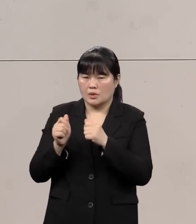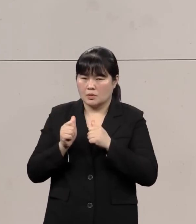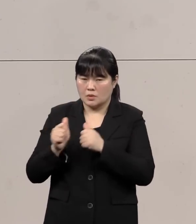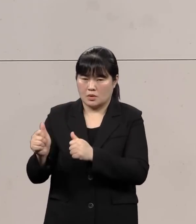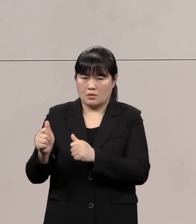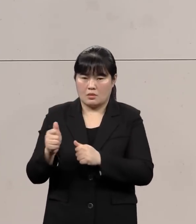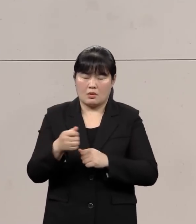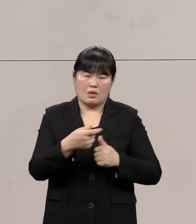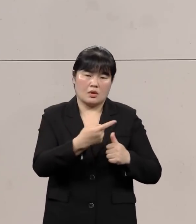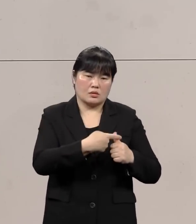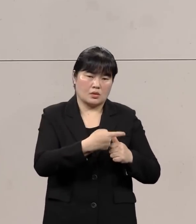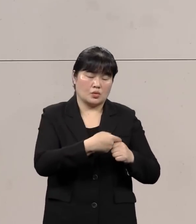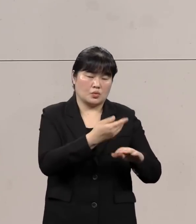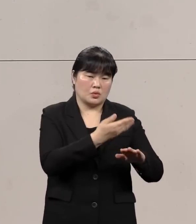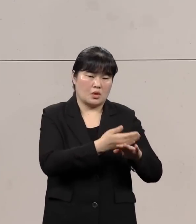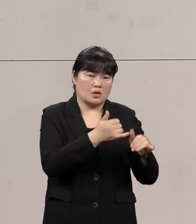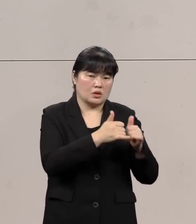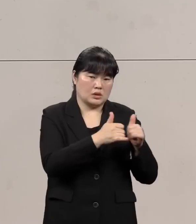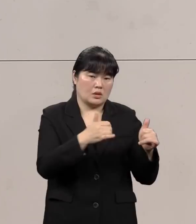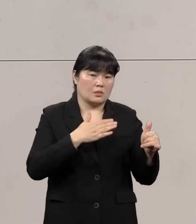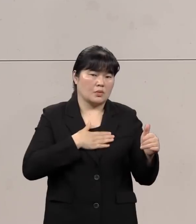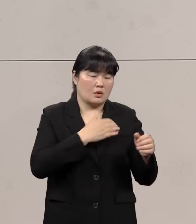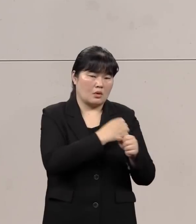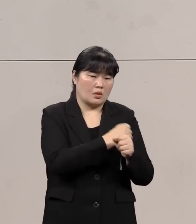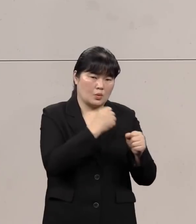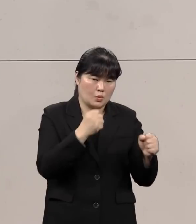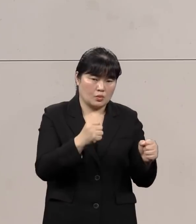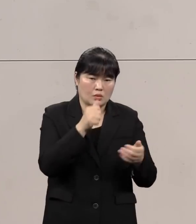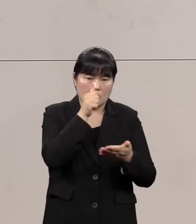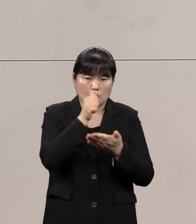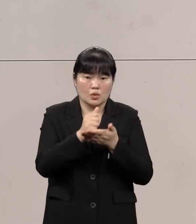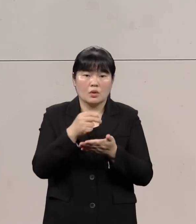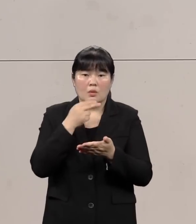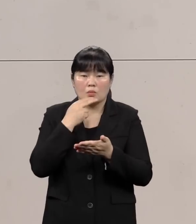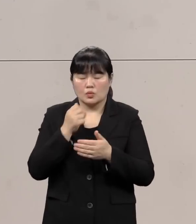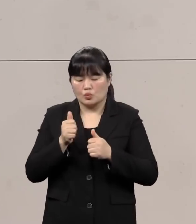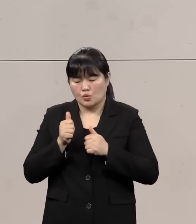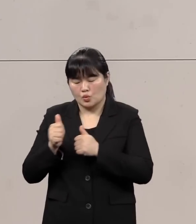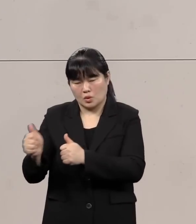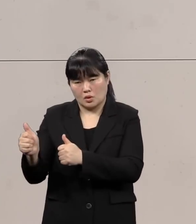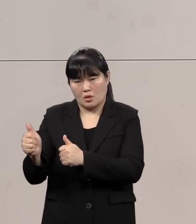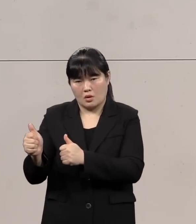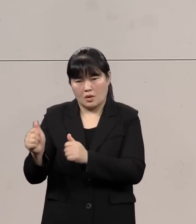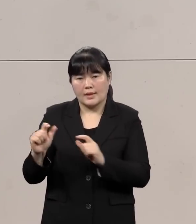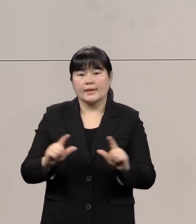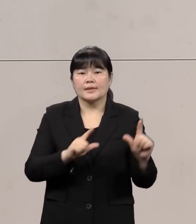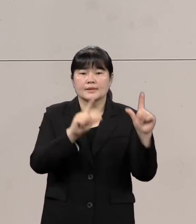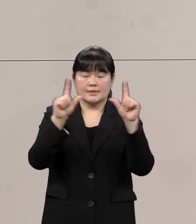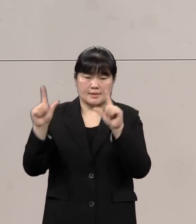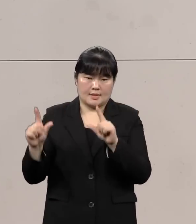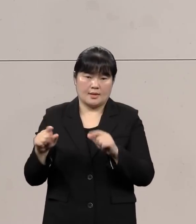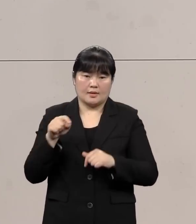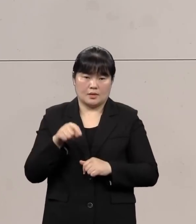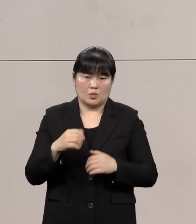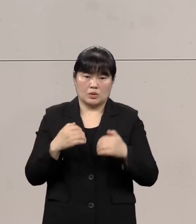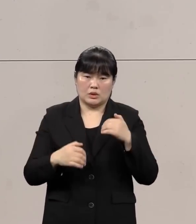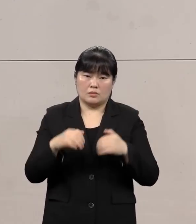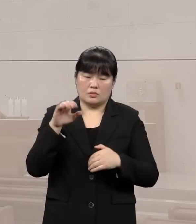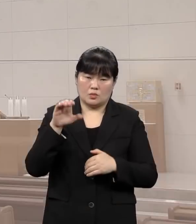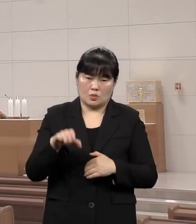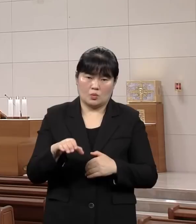용서하고 십자가의 죽음을 함께 받아들이는 지금 이곳 내가 사는 세상입니다